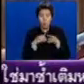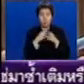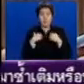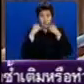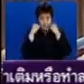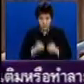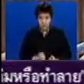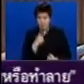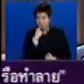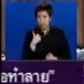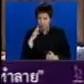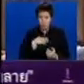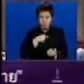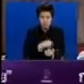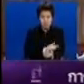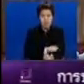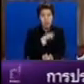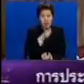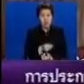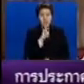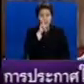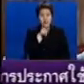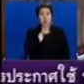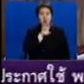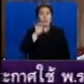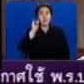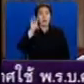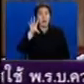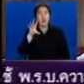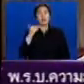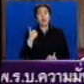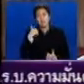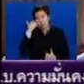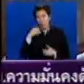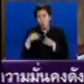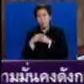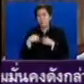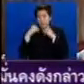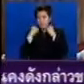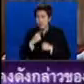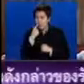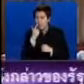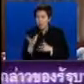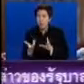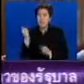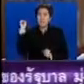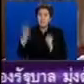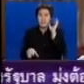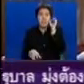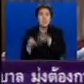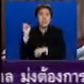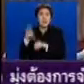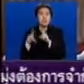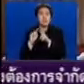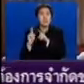มมีผู้บริจาคโลหิตเพิ่มขึ้นถึง 1,485 ยูนิตซึ่งเกิดจากกระแสที่กลุ่มผู้ชุมนุมระดมเลือดเพื่อนำไปเทตามสถาน